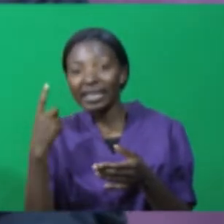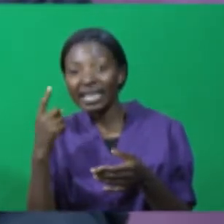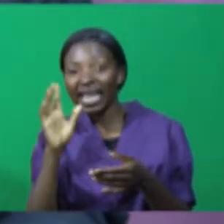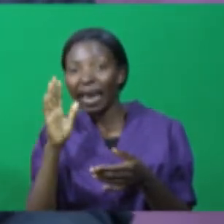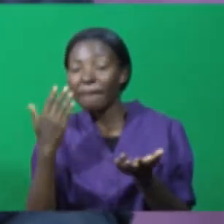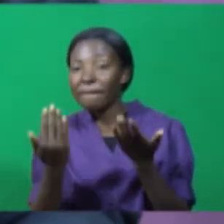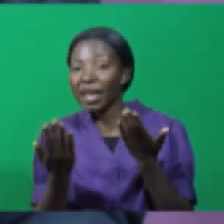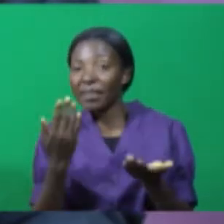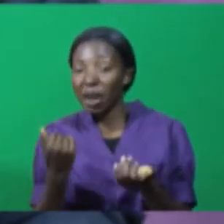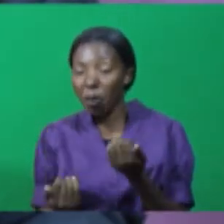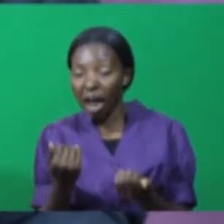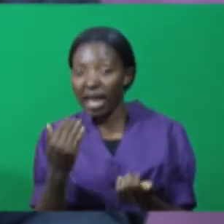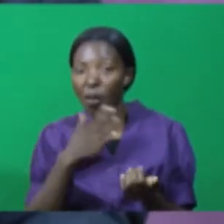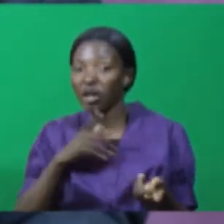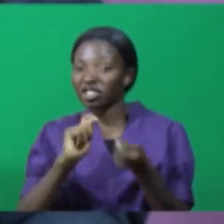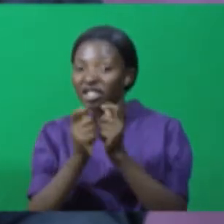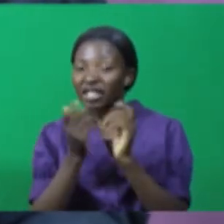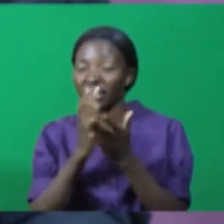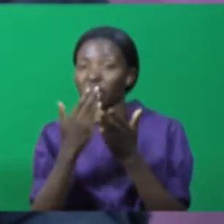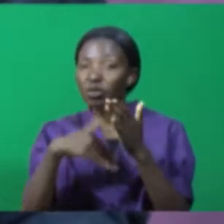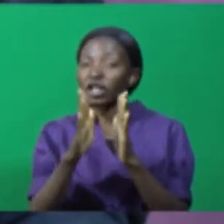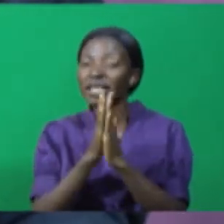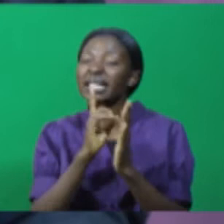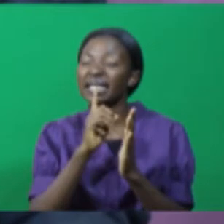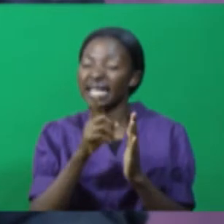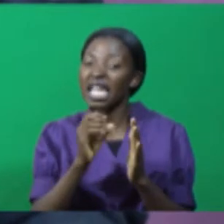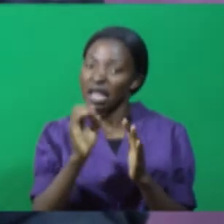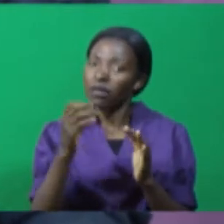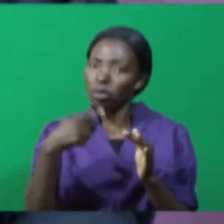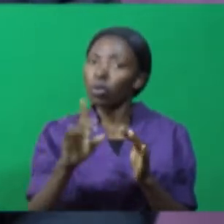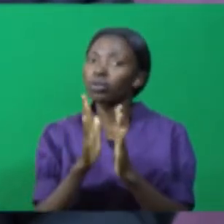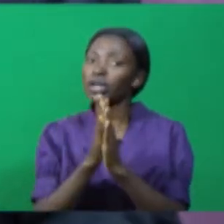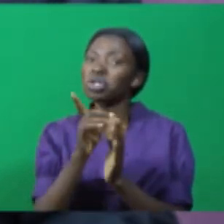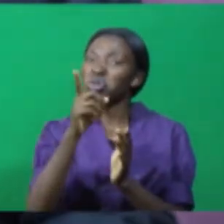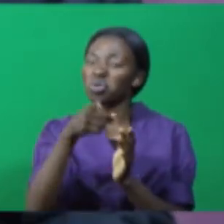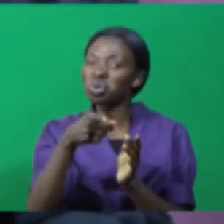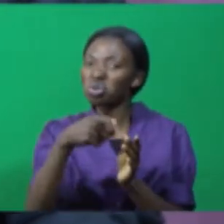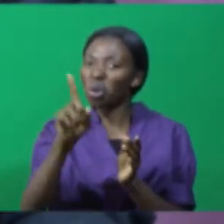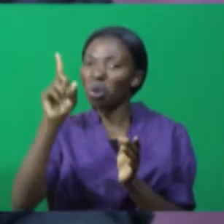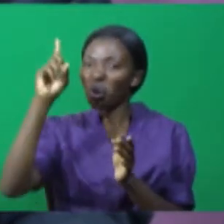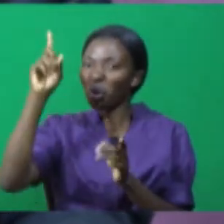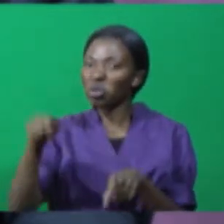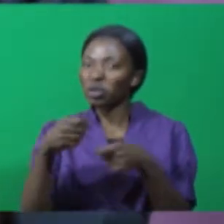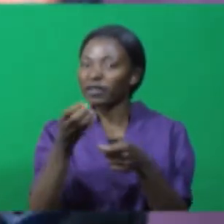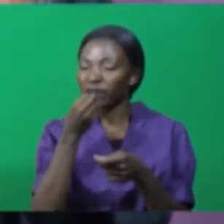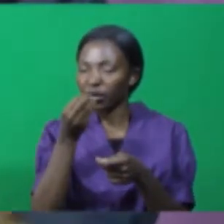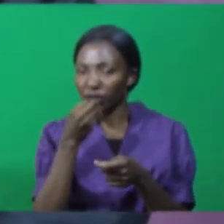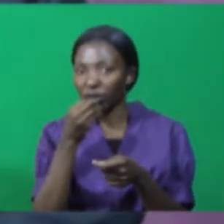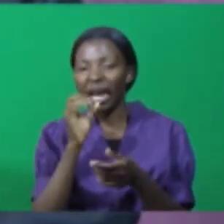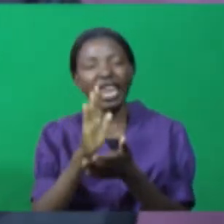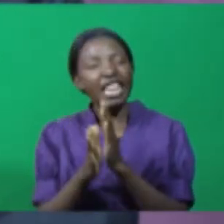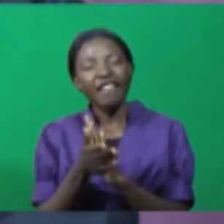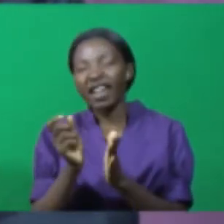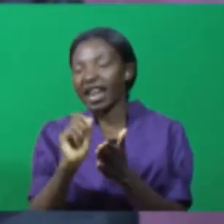nevanhu kudzimusha uko kwa. Anomupa zveshuwa. Zveshuwa kutaura chokwadi hazvina kunaka. Musanyorere mwari tsamba. Yeah.